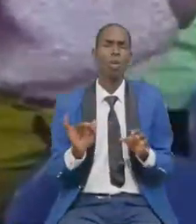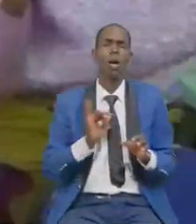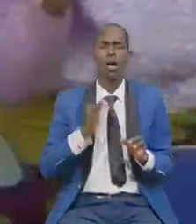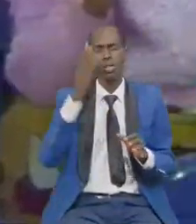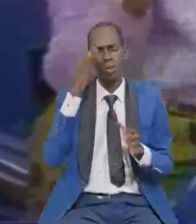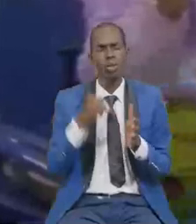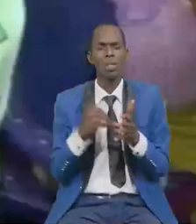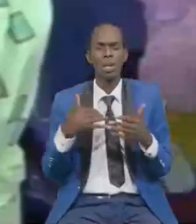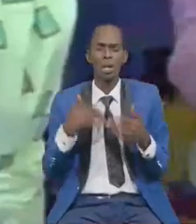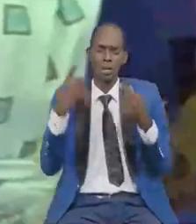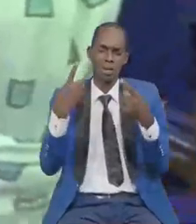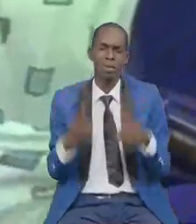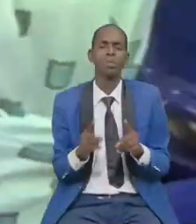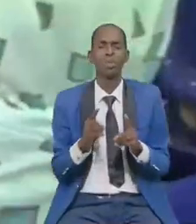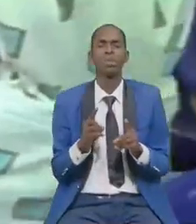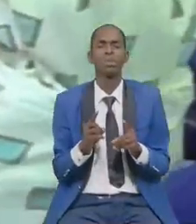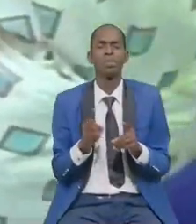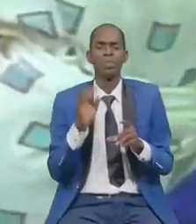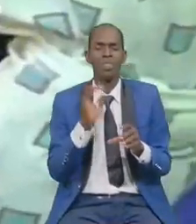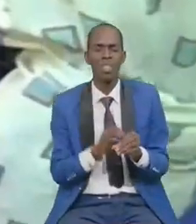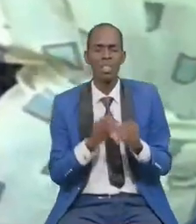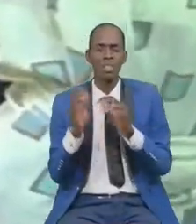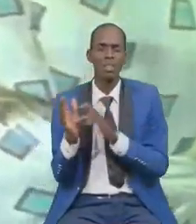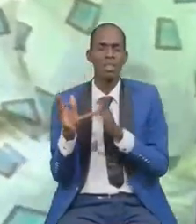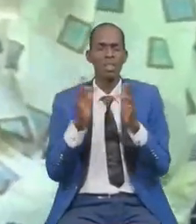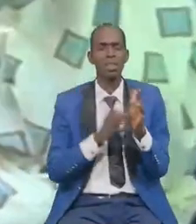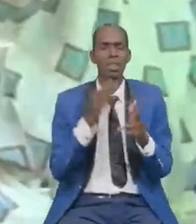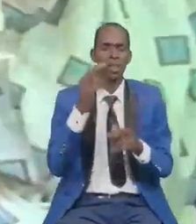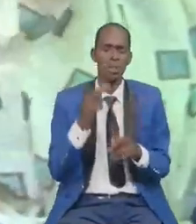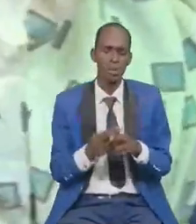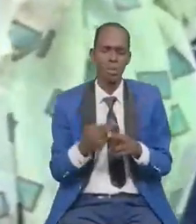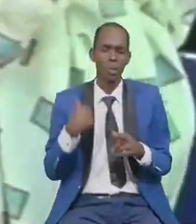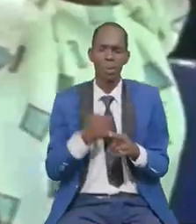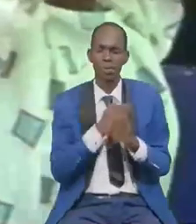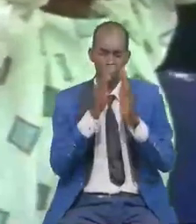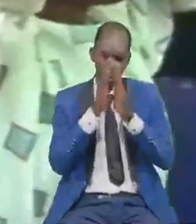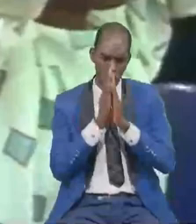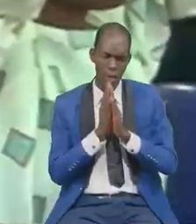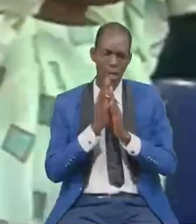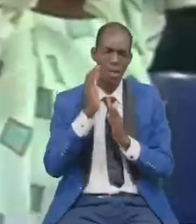Au nom de Jésus, nous prions.